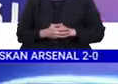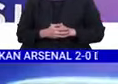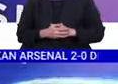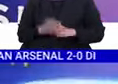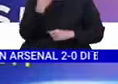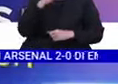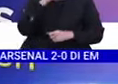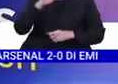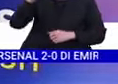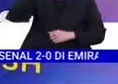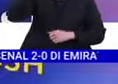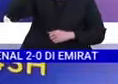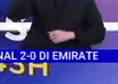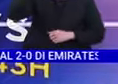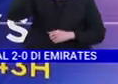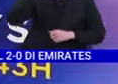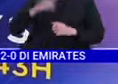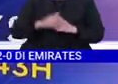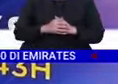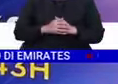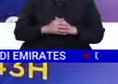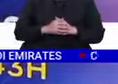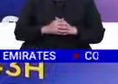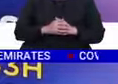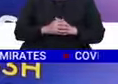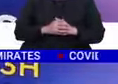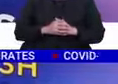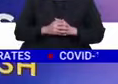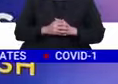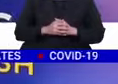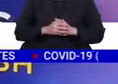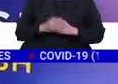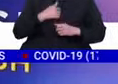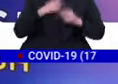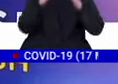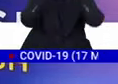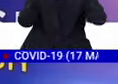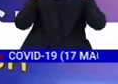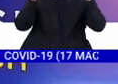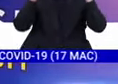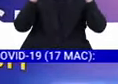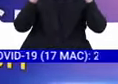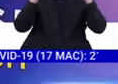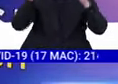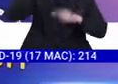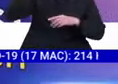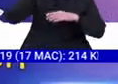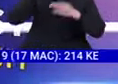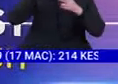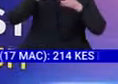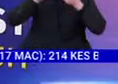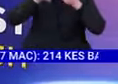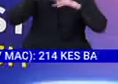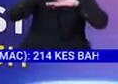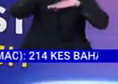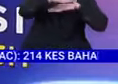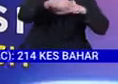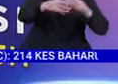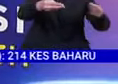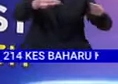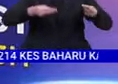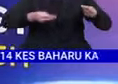ya alhamdulillah a memang Apakah kosmetik dan terkejut entah itu apa nih bos mean tada garam memang